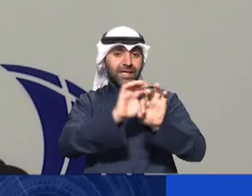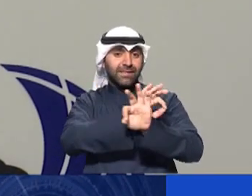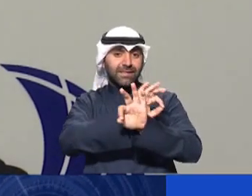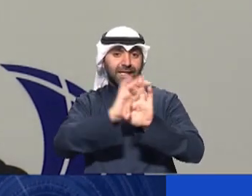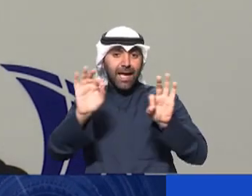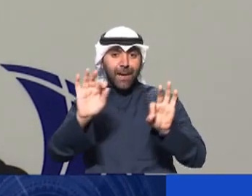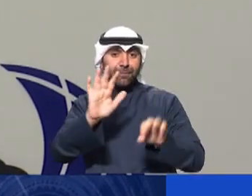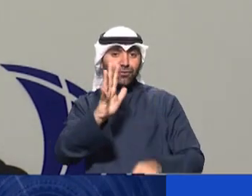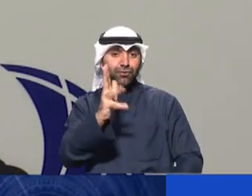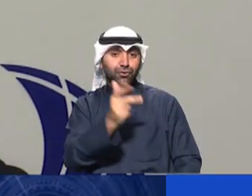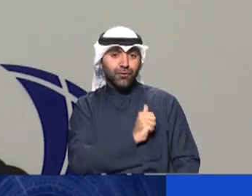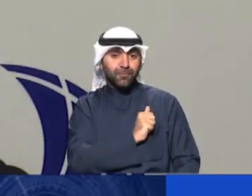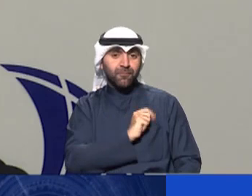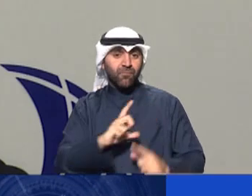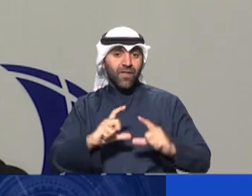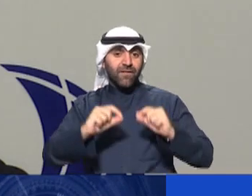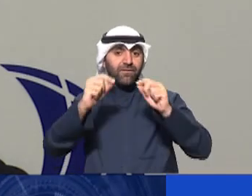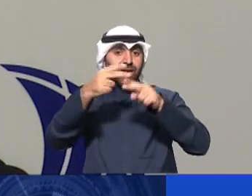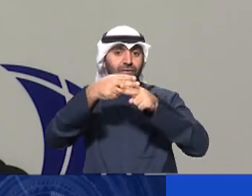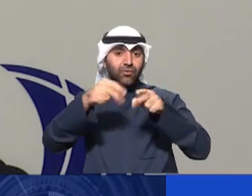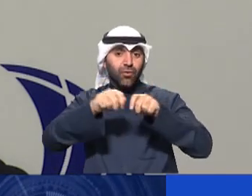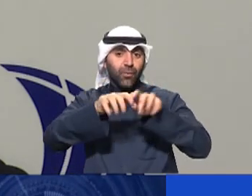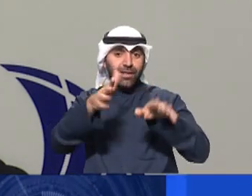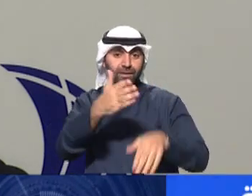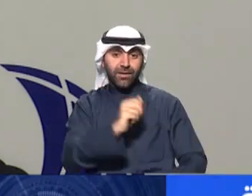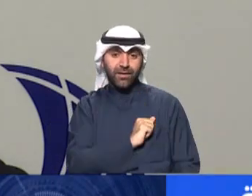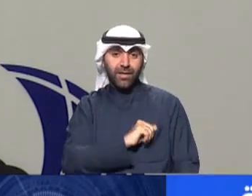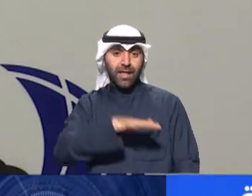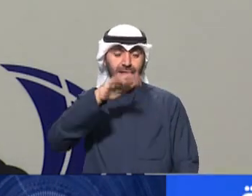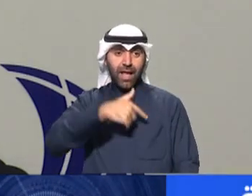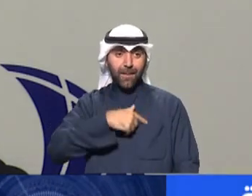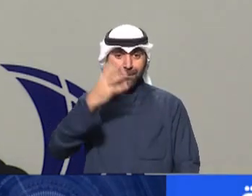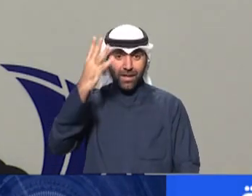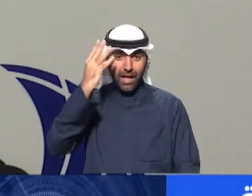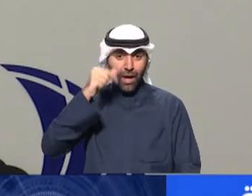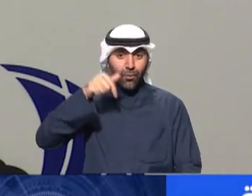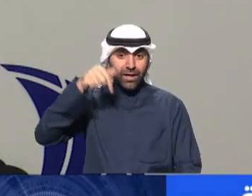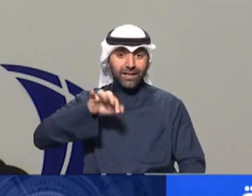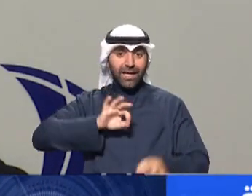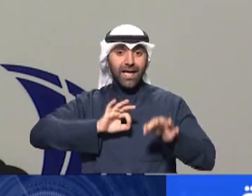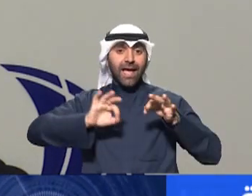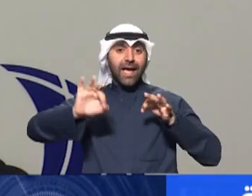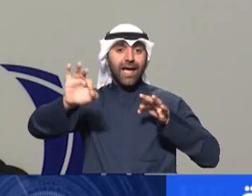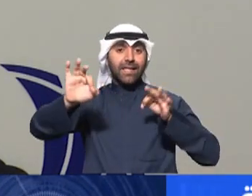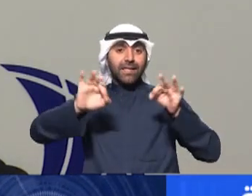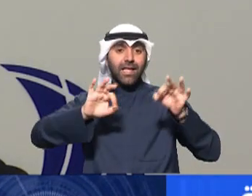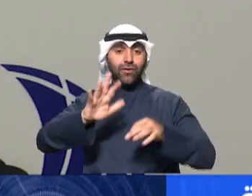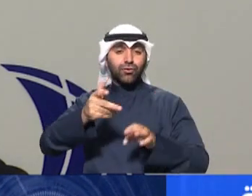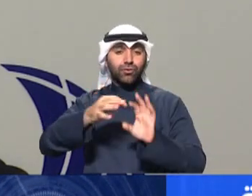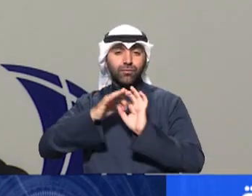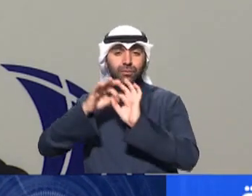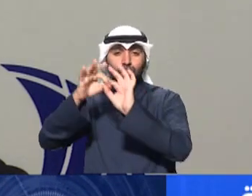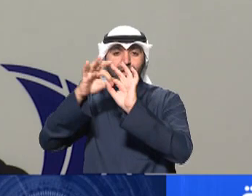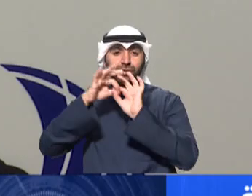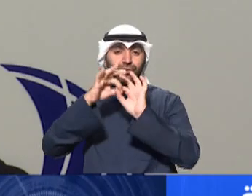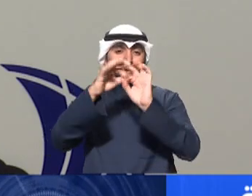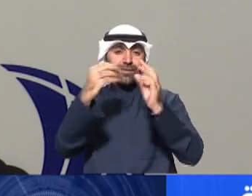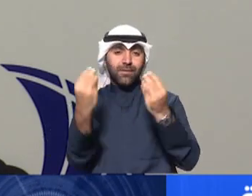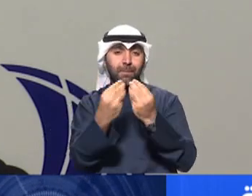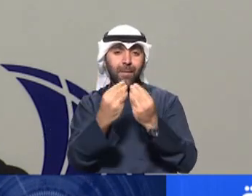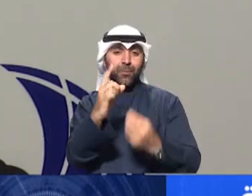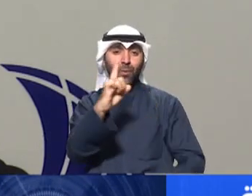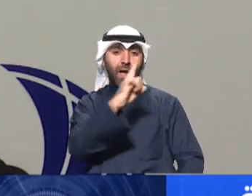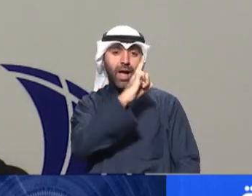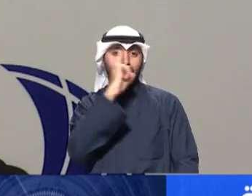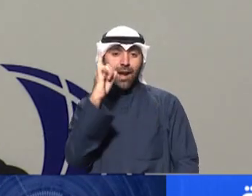تكون متطورة وتحاكي الخطط العالمية، على أساس ان احنا في المستقبل ان شاء الله اي